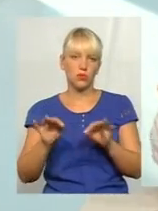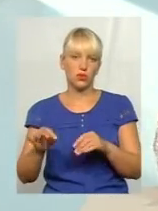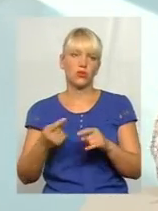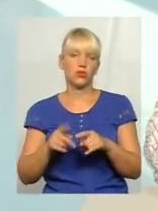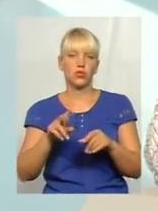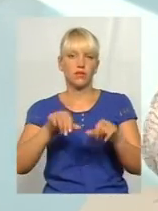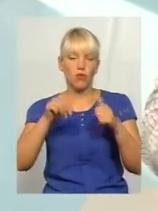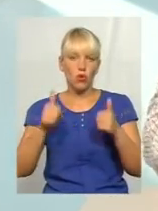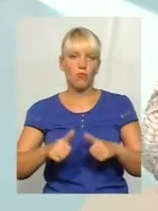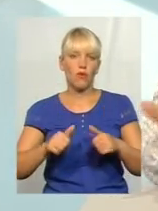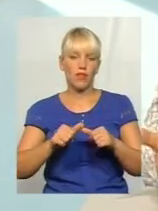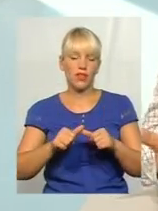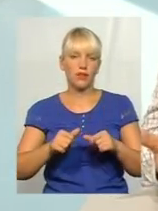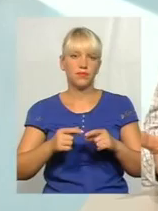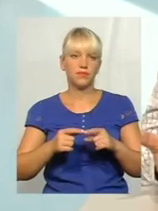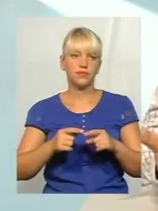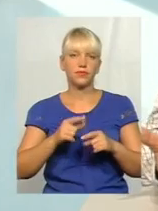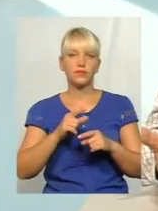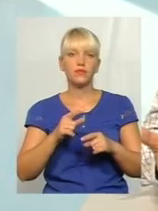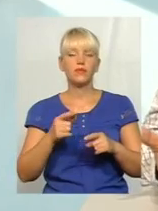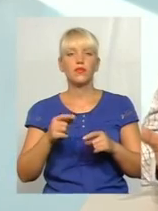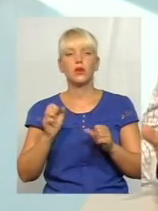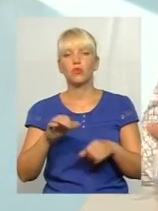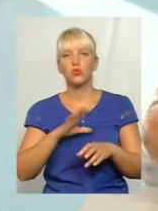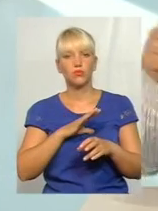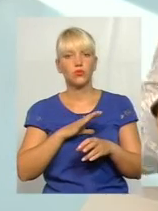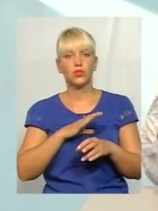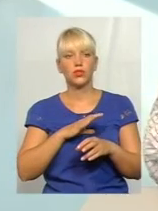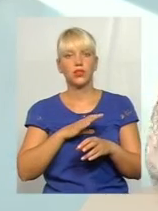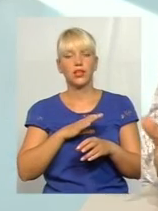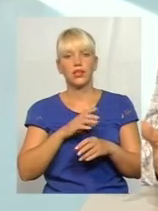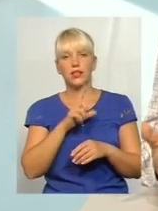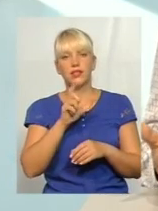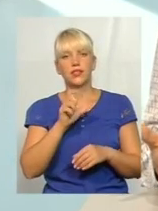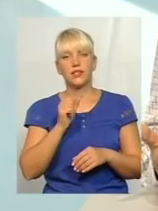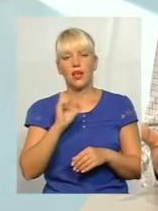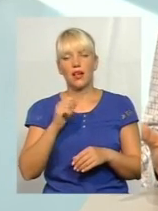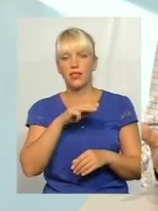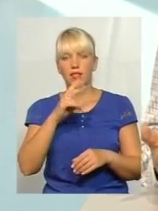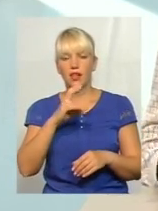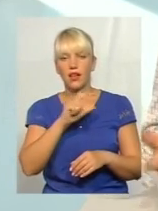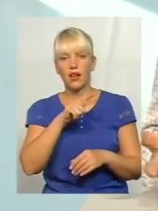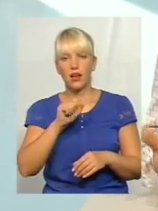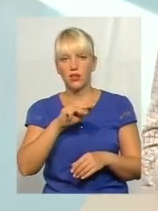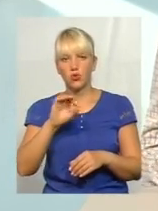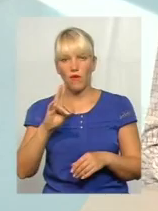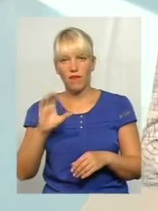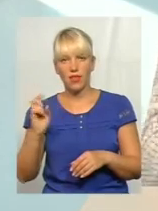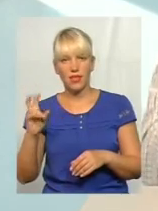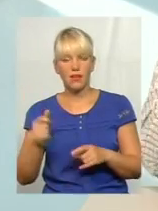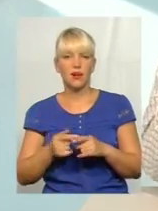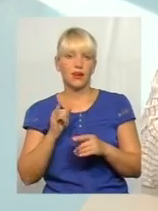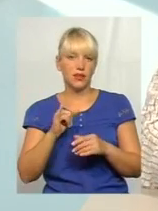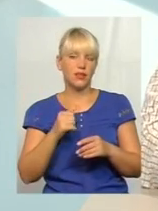сформована ж так само вона так само є заангажованою може бути і мало того вона не несе ніякої відповідальності за своє